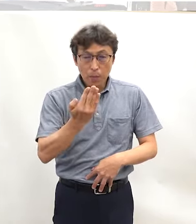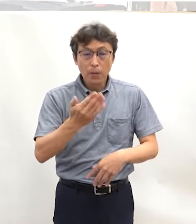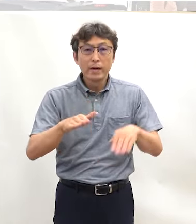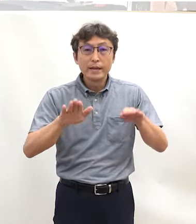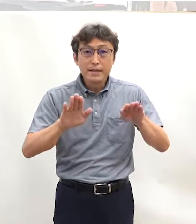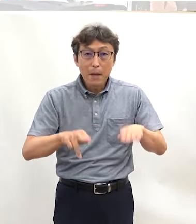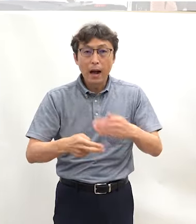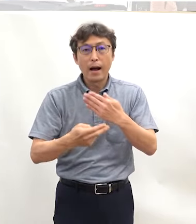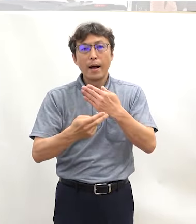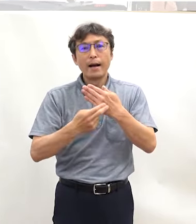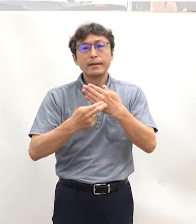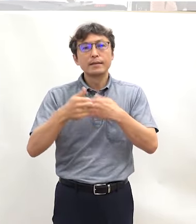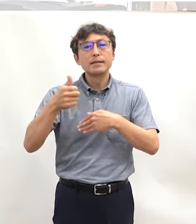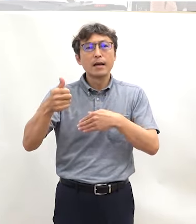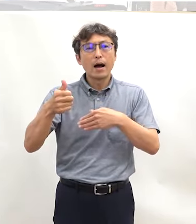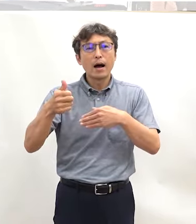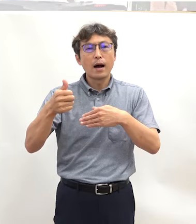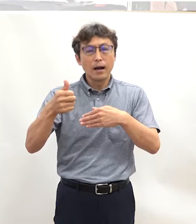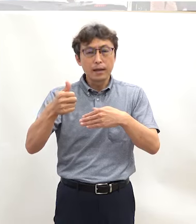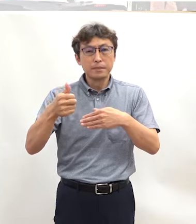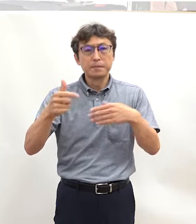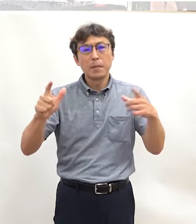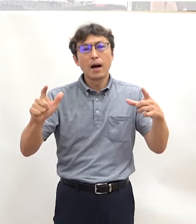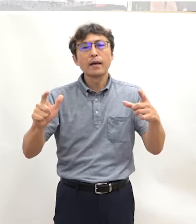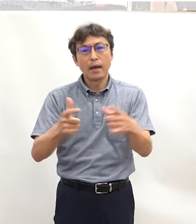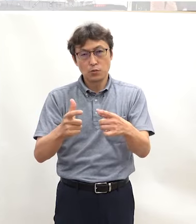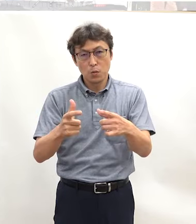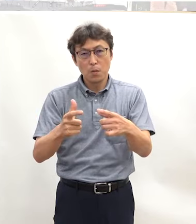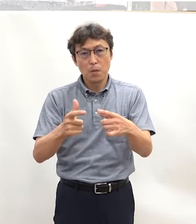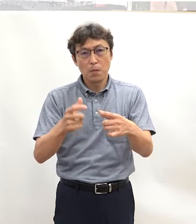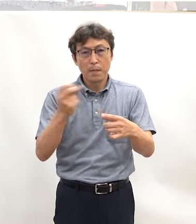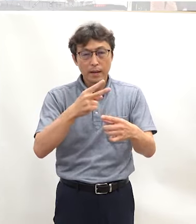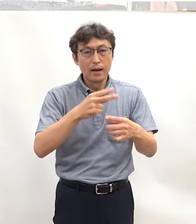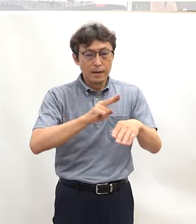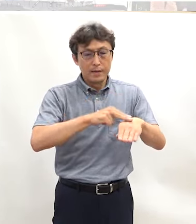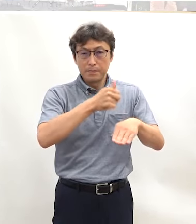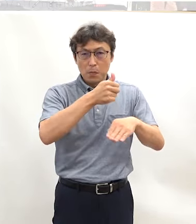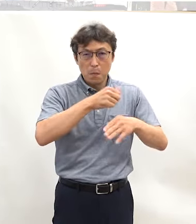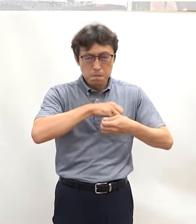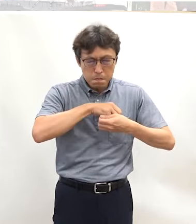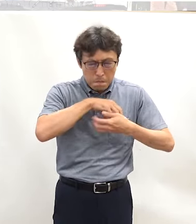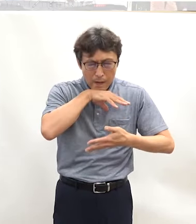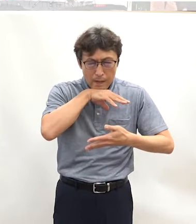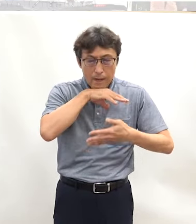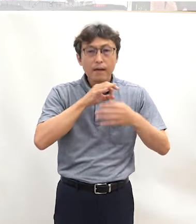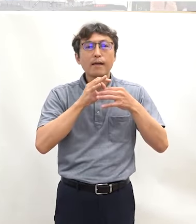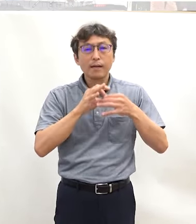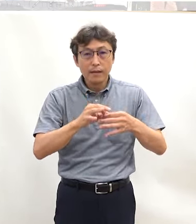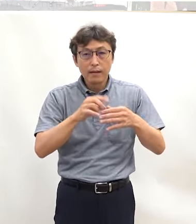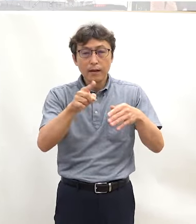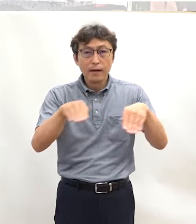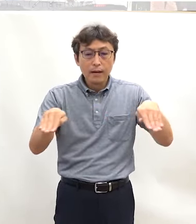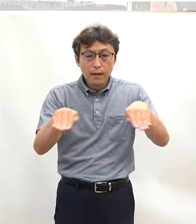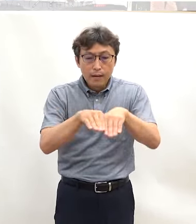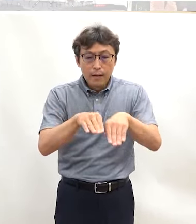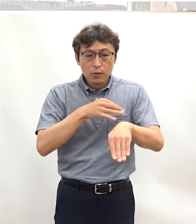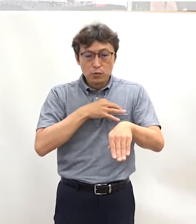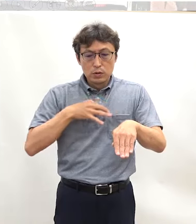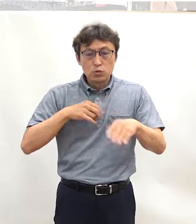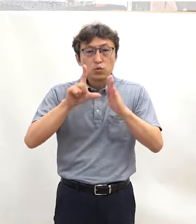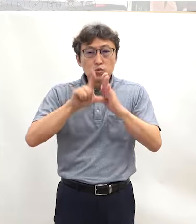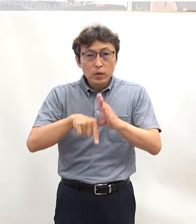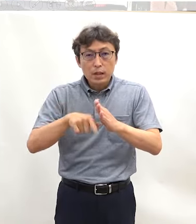者の、減少とか、あるいは高齢化に伴ってですね、休日に当番医に参加いただける診療機関というの